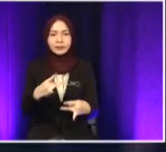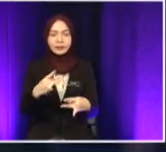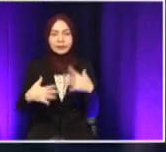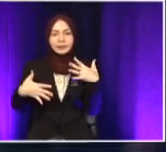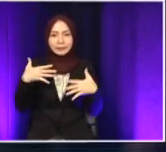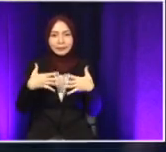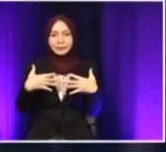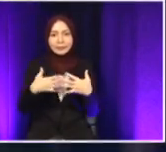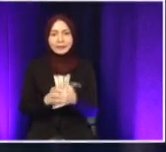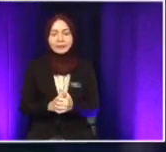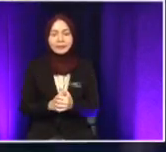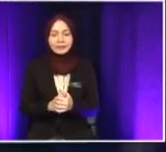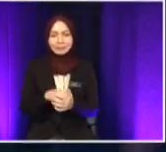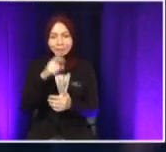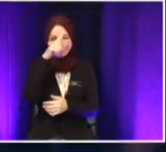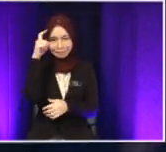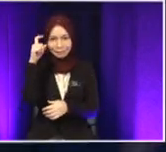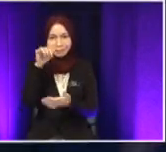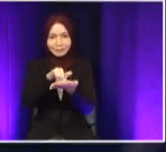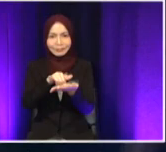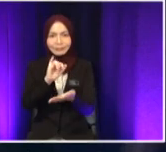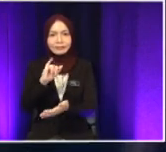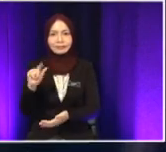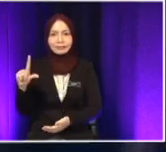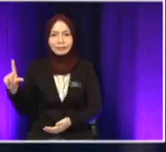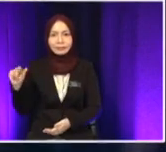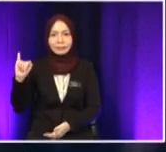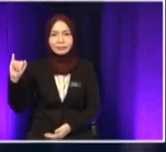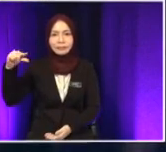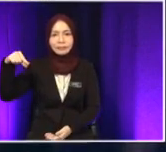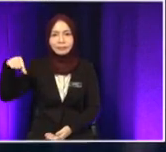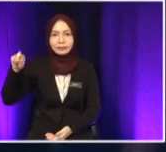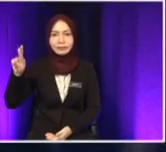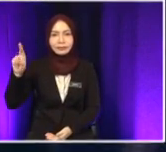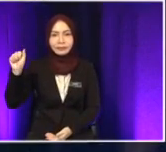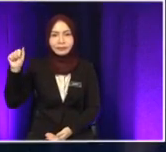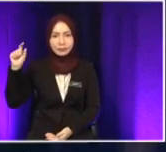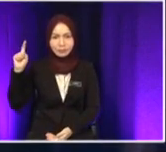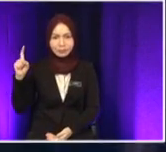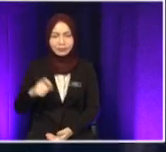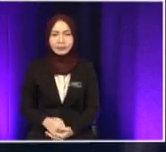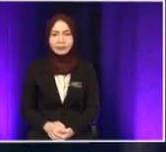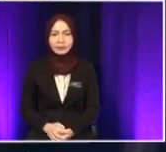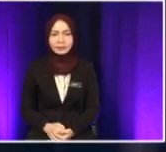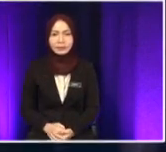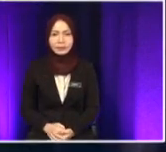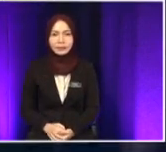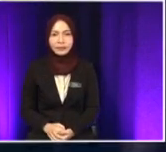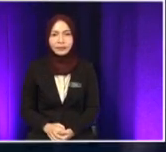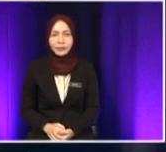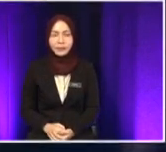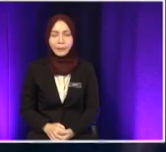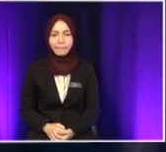yang baru lahir tentang hiburan pun boleh goyang-goyangkan kepala maksudnya itulah Fitrah